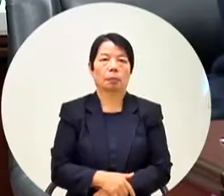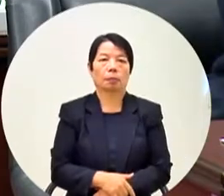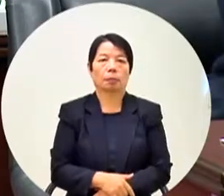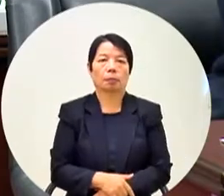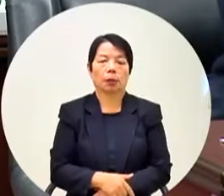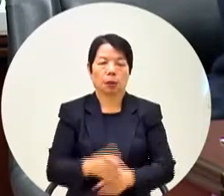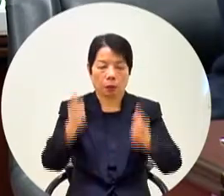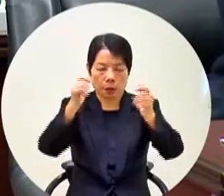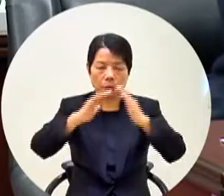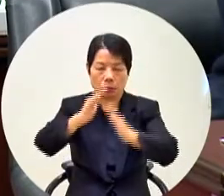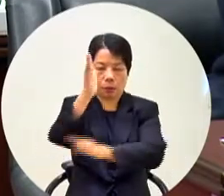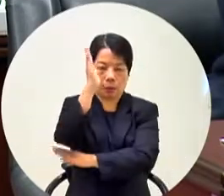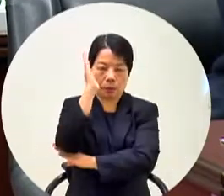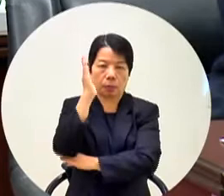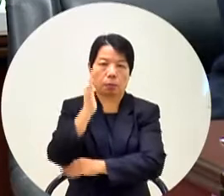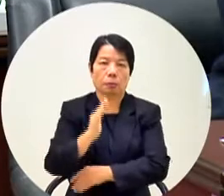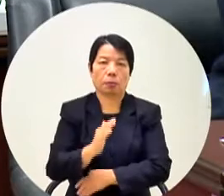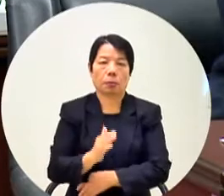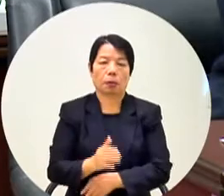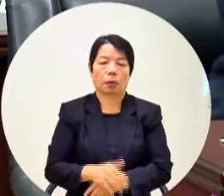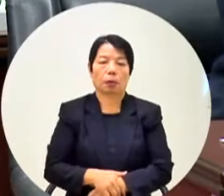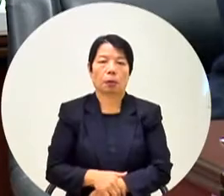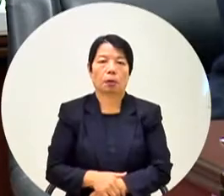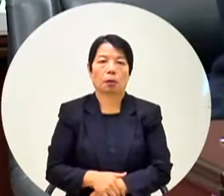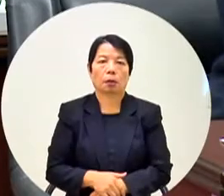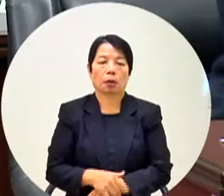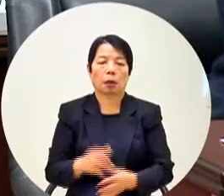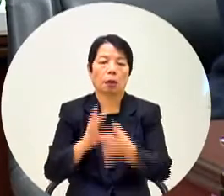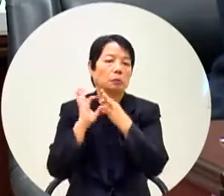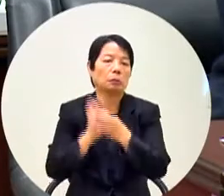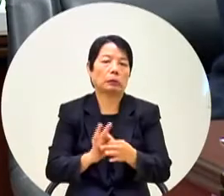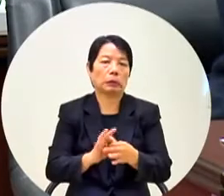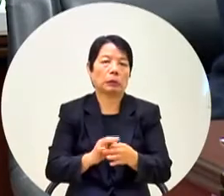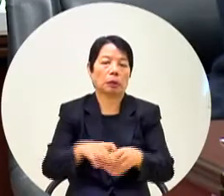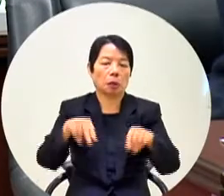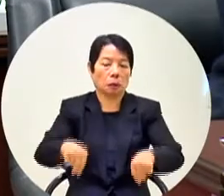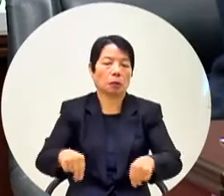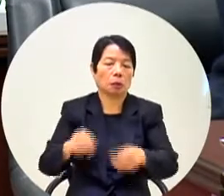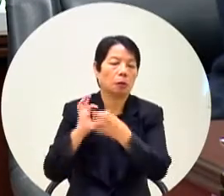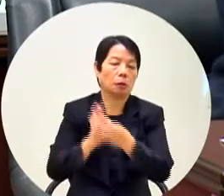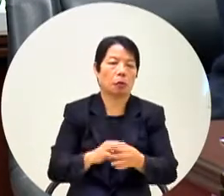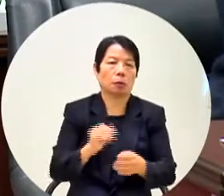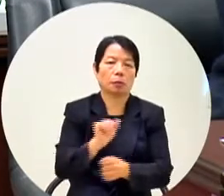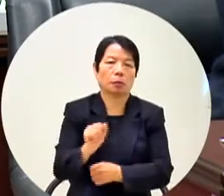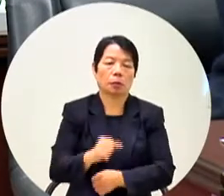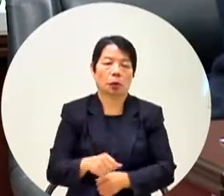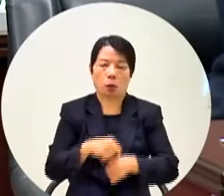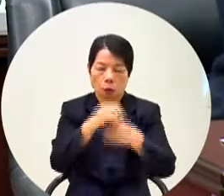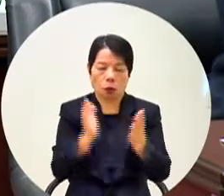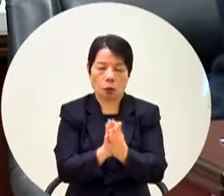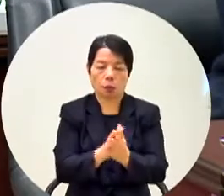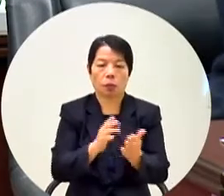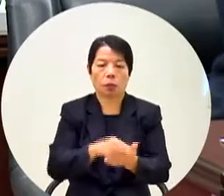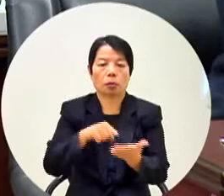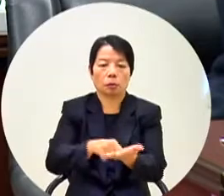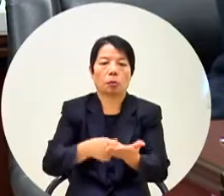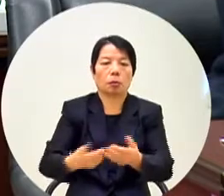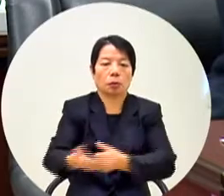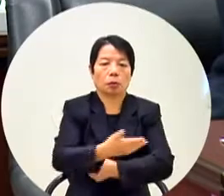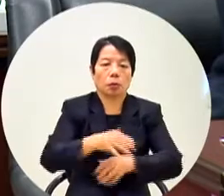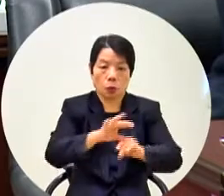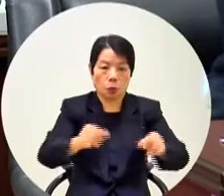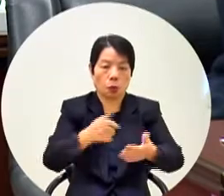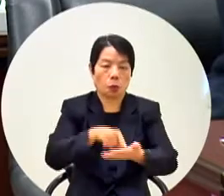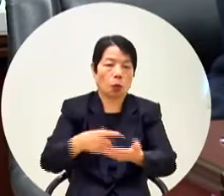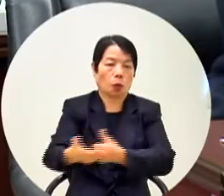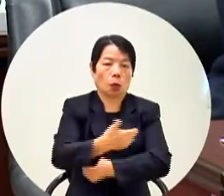高雄市政府完全拢无按人续约，总啊拢按征收土地补偿金，建交